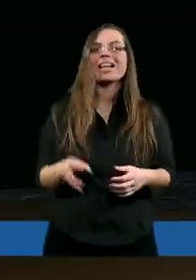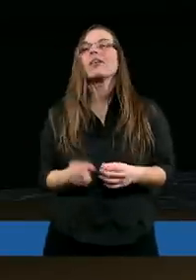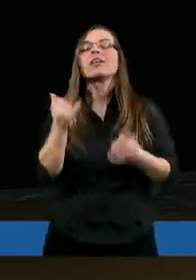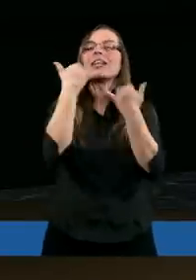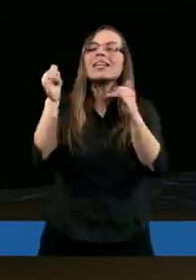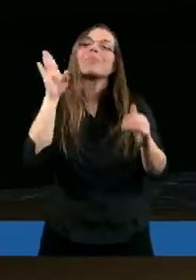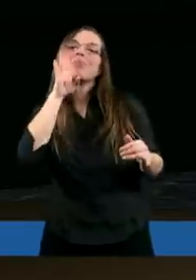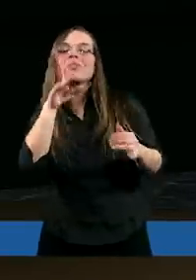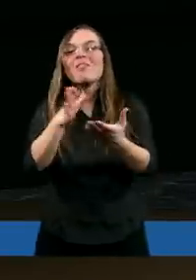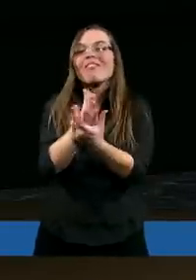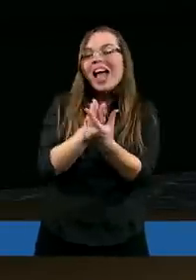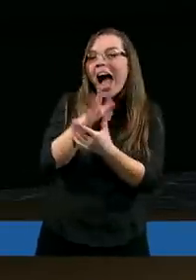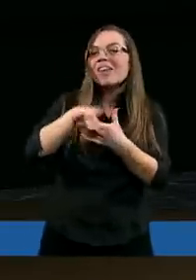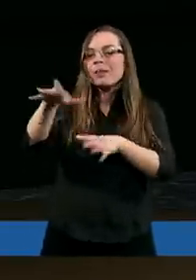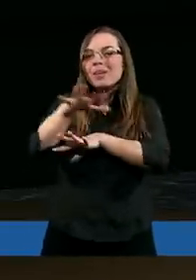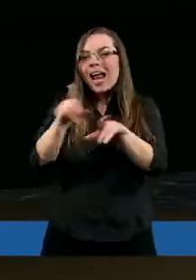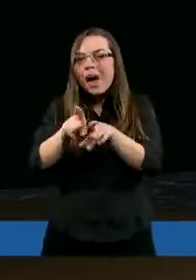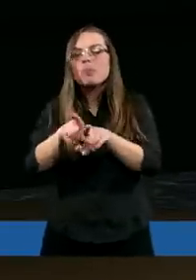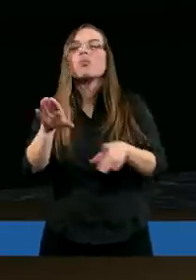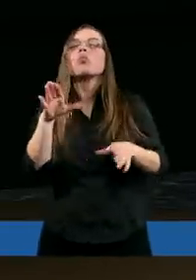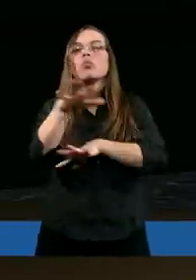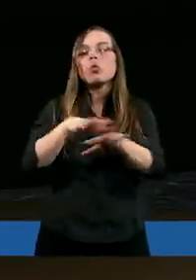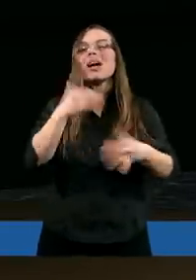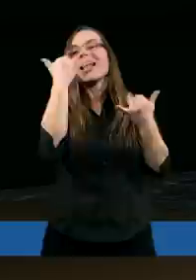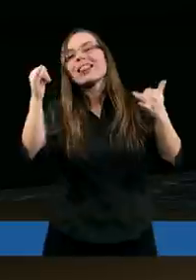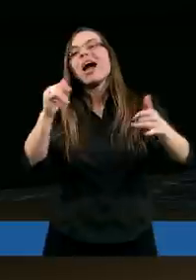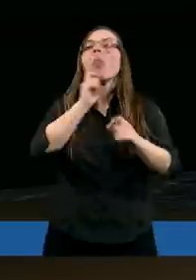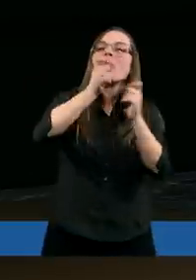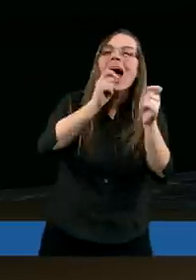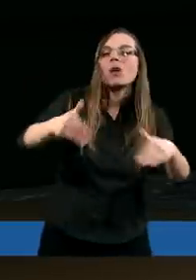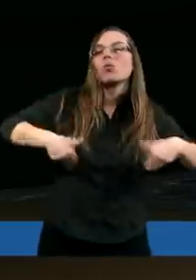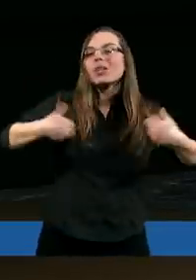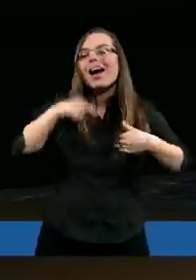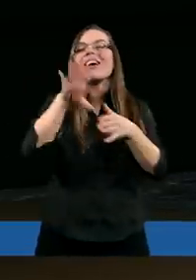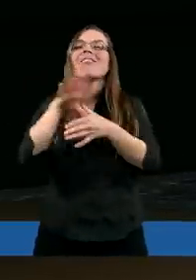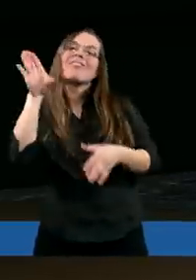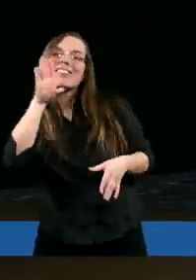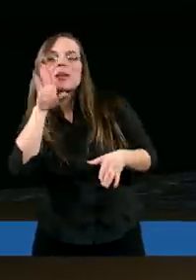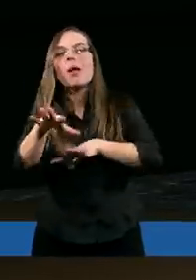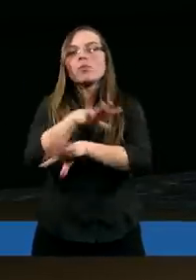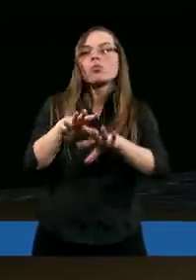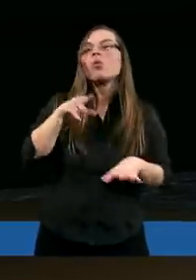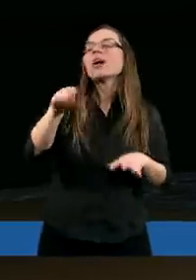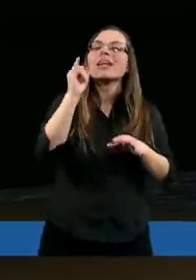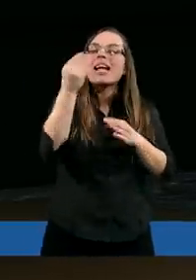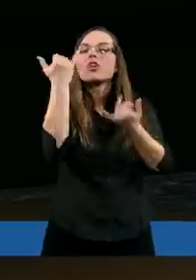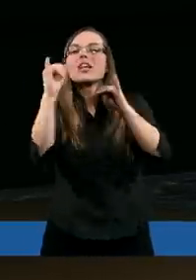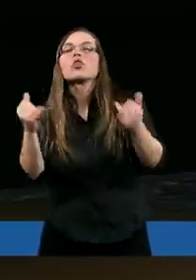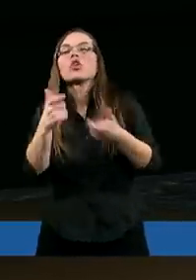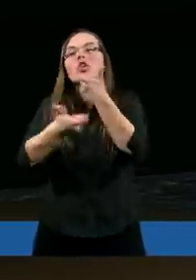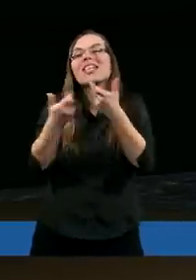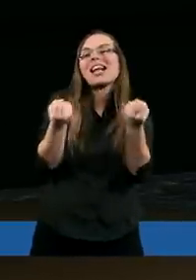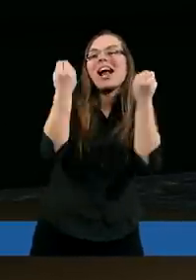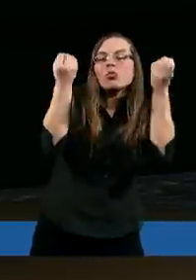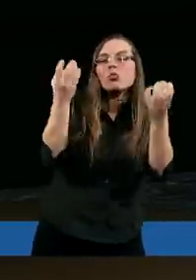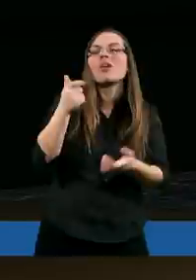w tym samym duchu, inny dar uzdrawiania w tym samym duchu, jeszcze inny dar czynienia cudów,